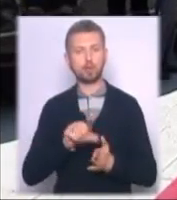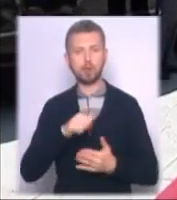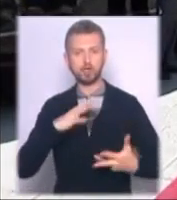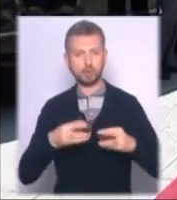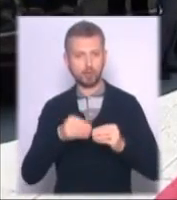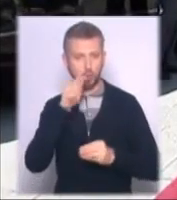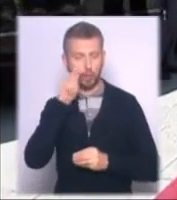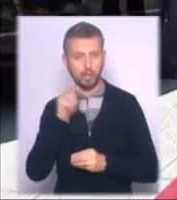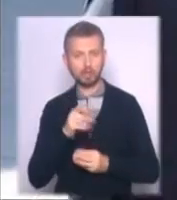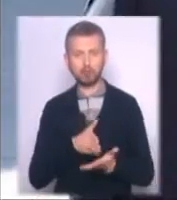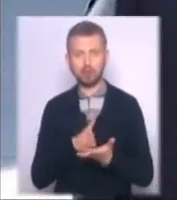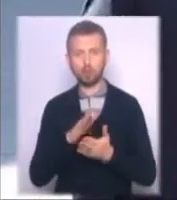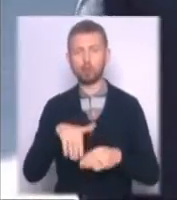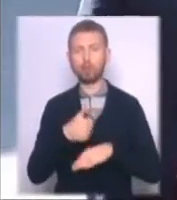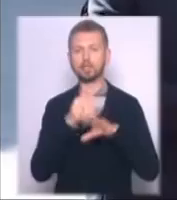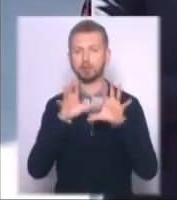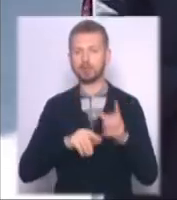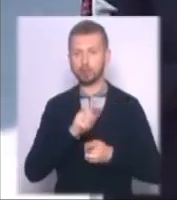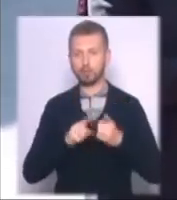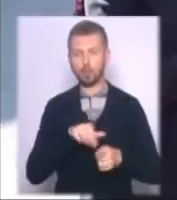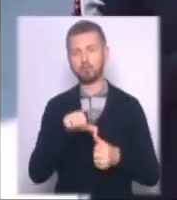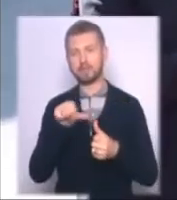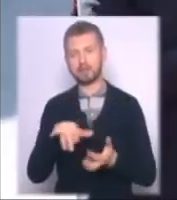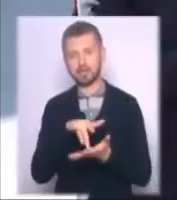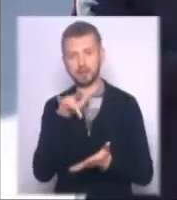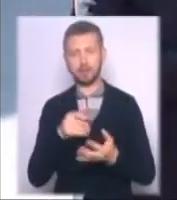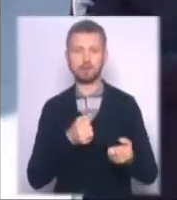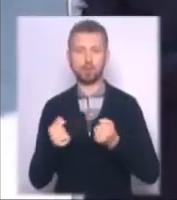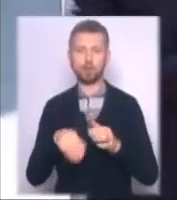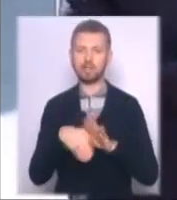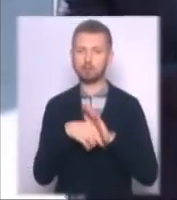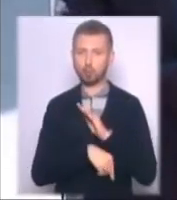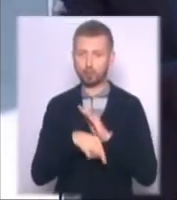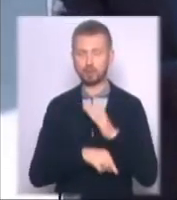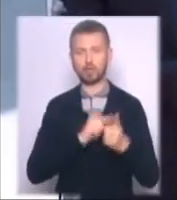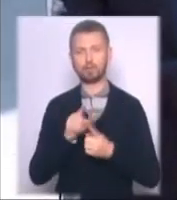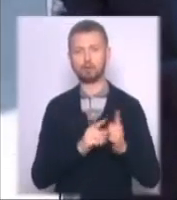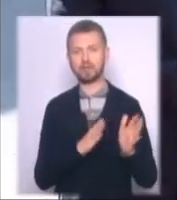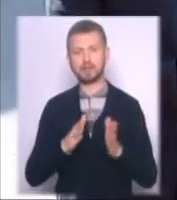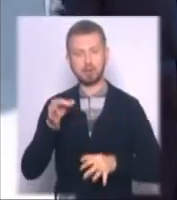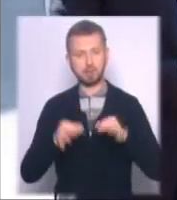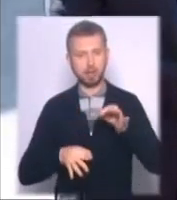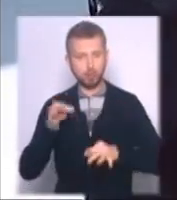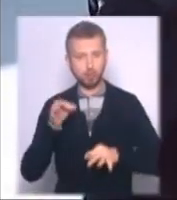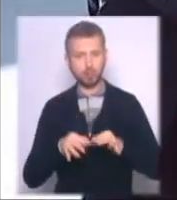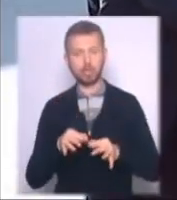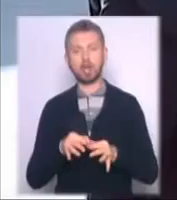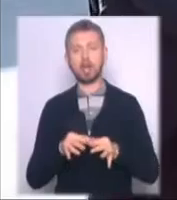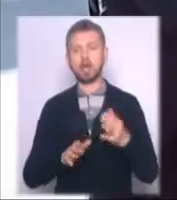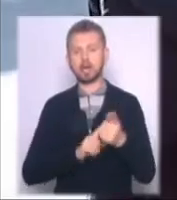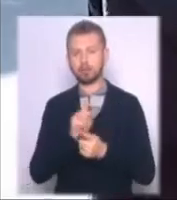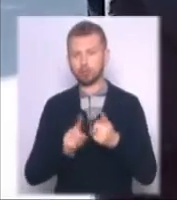шляху конституційної реформи та децентралізації, боротьби з корупцією, реформи системи правосуддя,